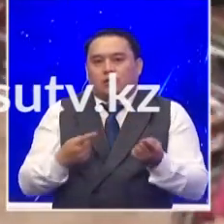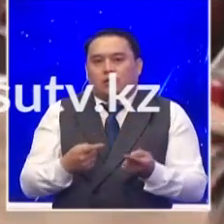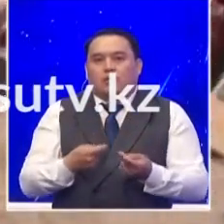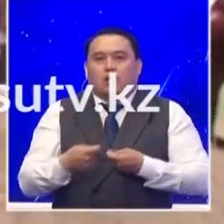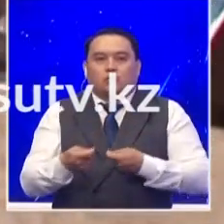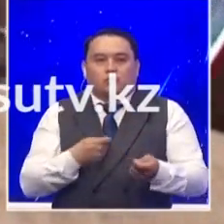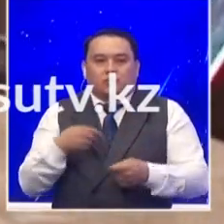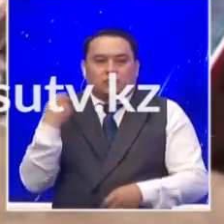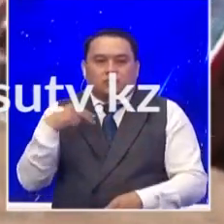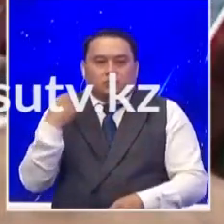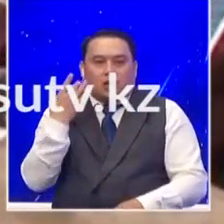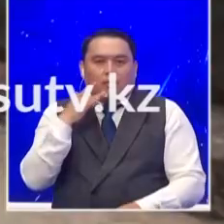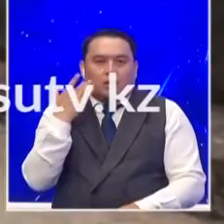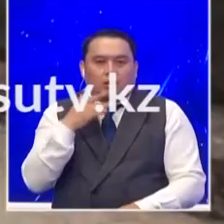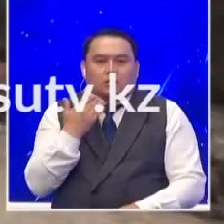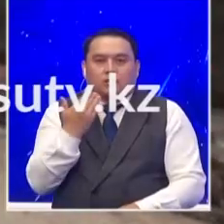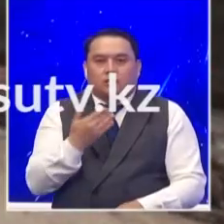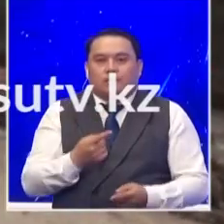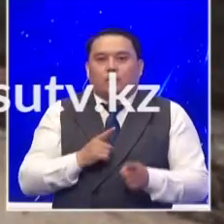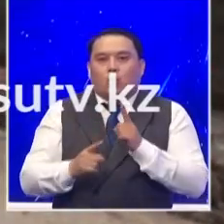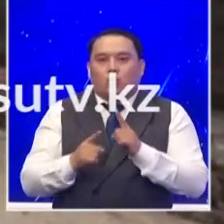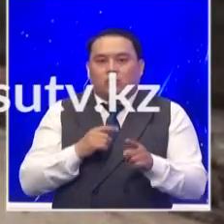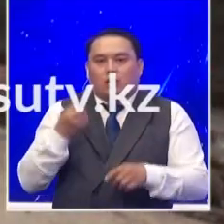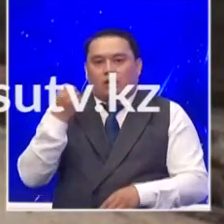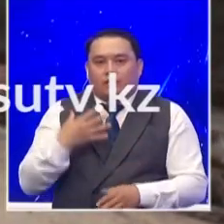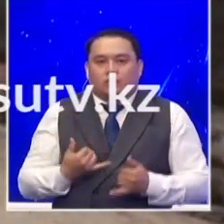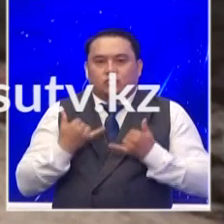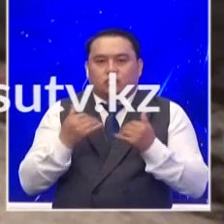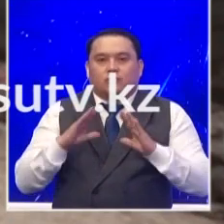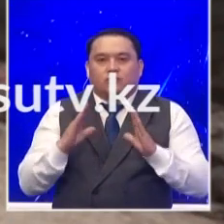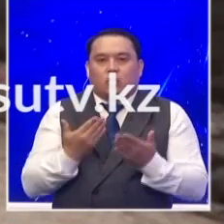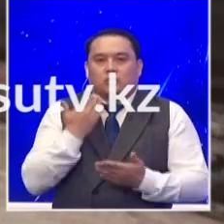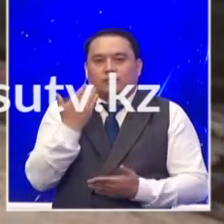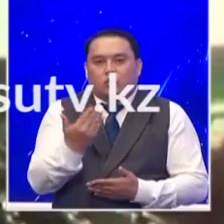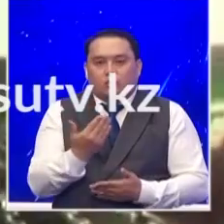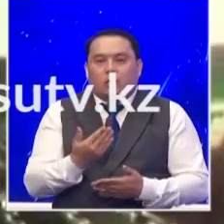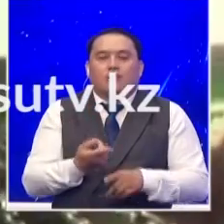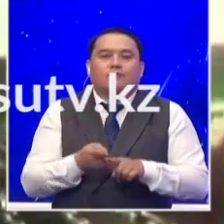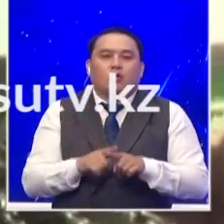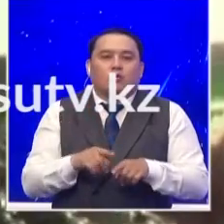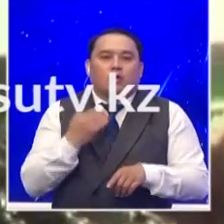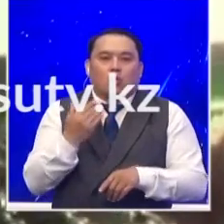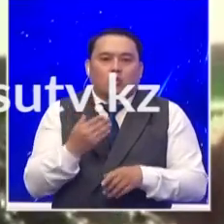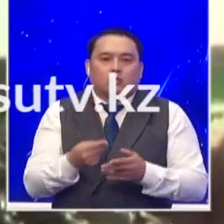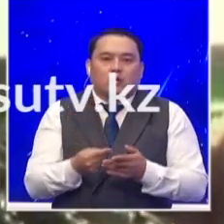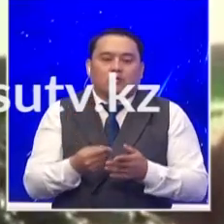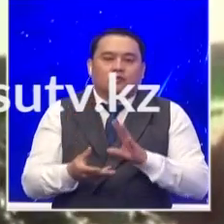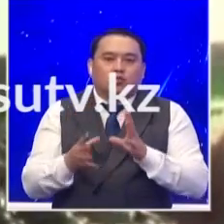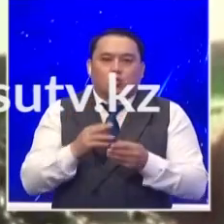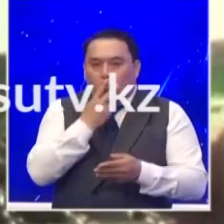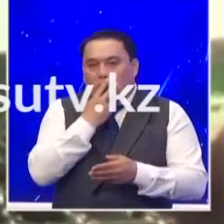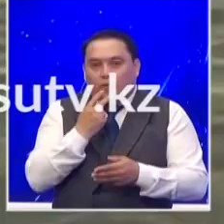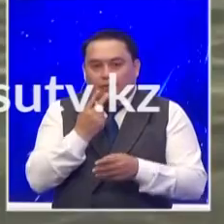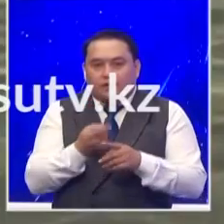представитель администрации президента США на спецбрифинге, посвященном ситуации в Афганистане. По его словам, анализ этой ситуации